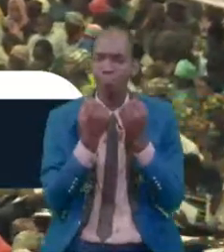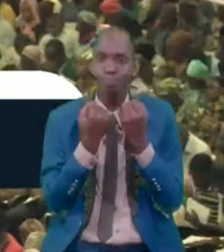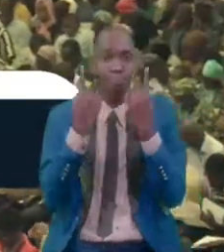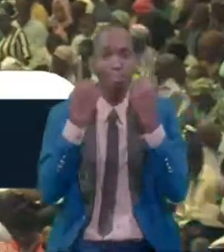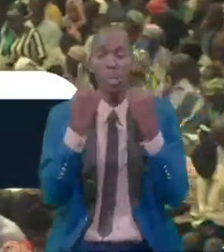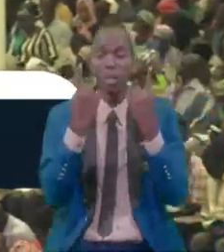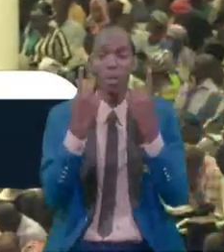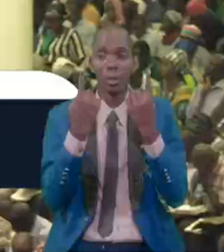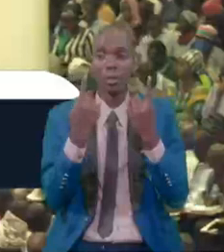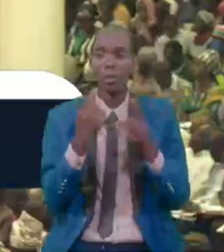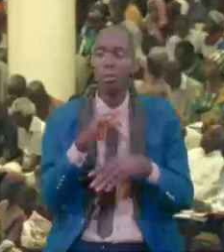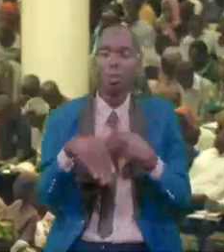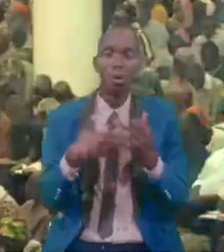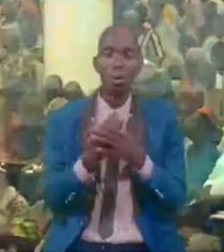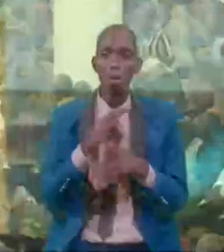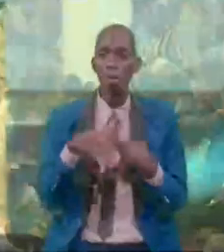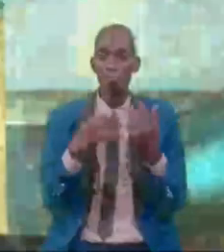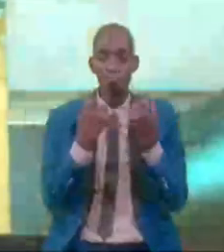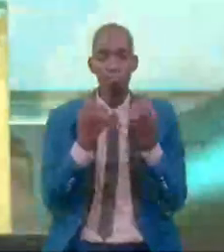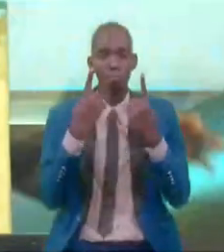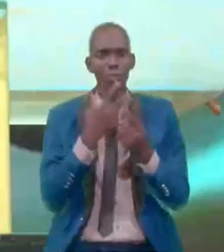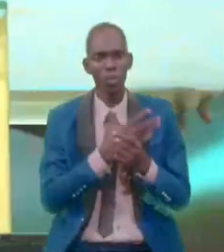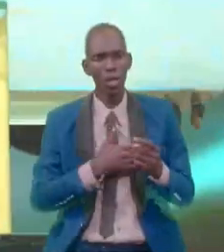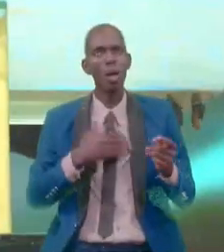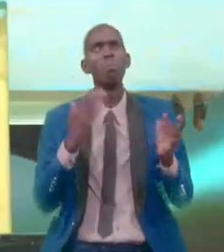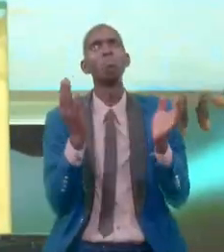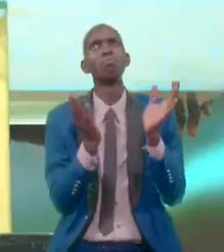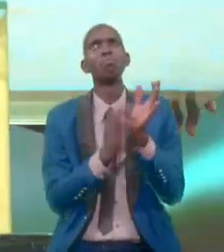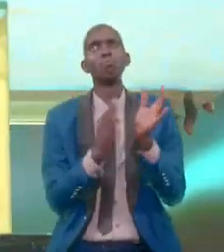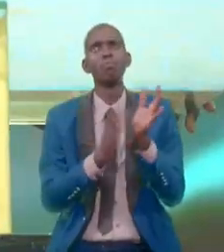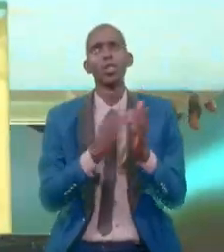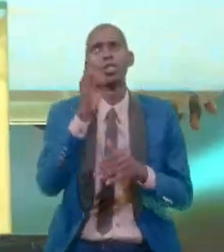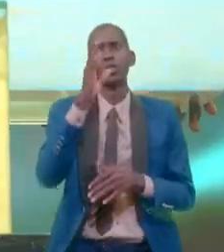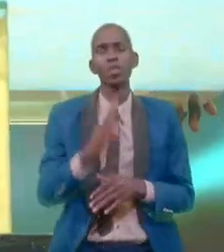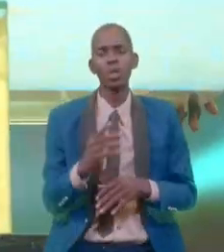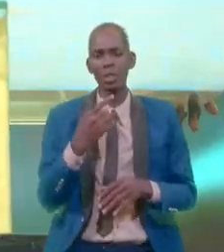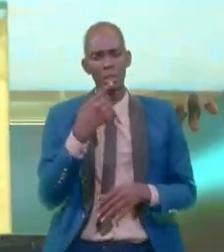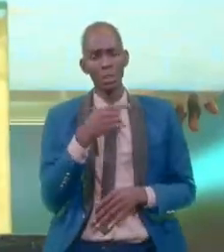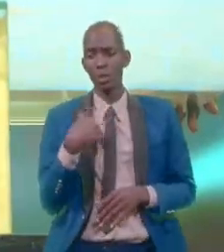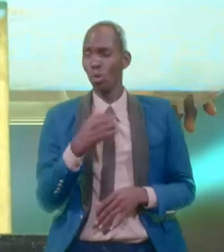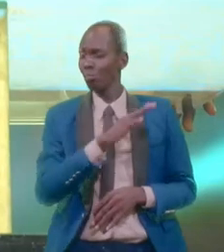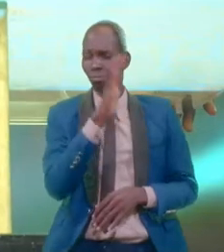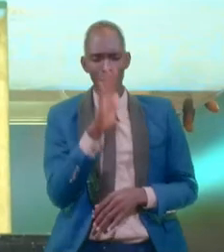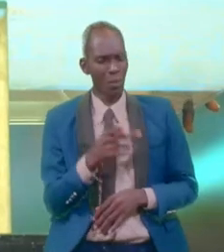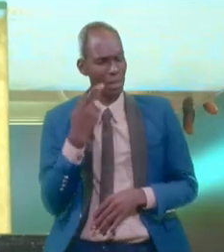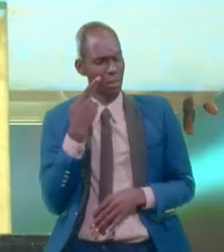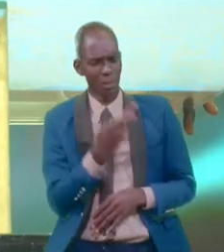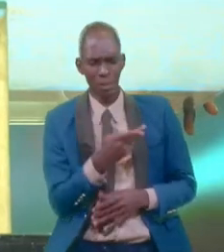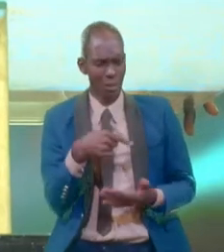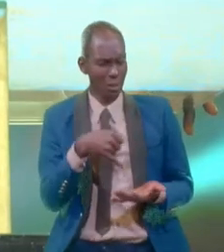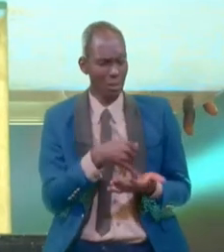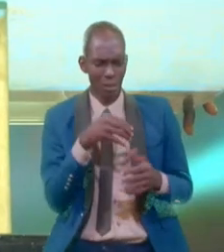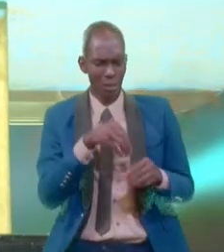surpris, ils étaient tous dans l'étonnement et glorifiaient Dieu, disant, « Nous n'avons